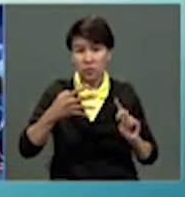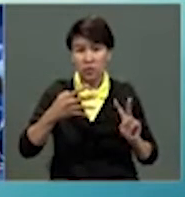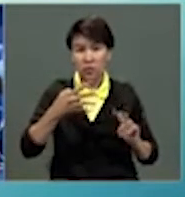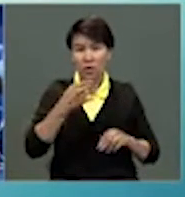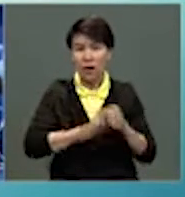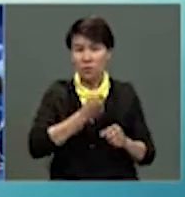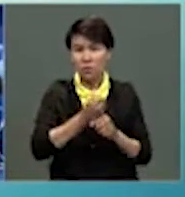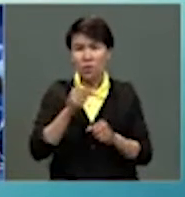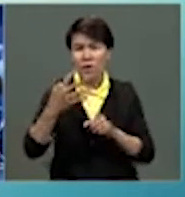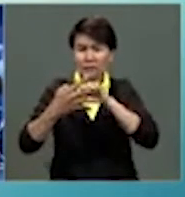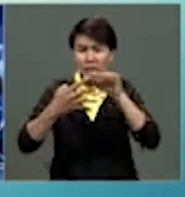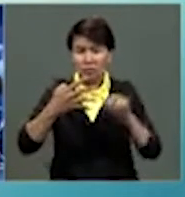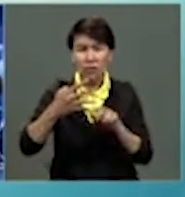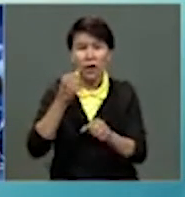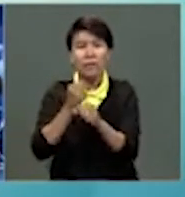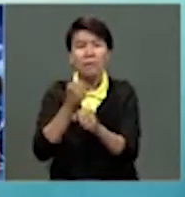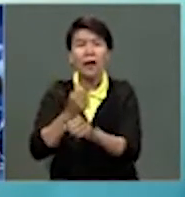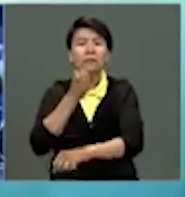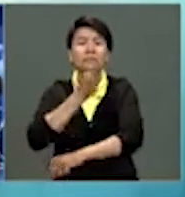ปีนะครับทั้งหมดอาชีพรับจ้างเดินทางมาถึงไทยวันที่2